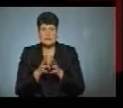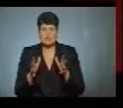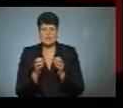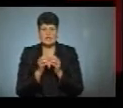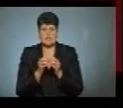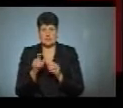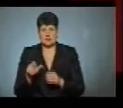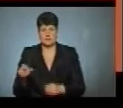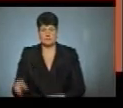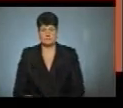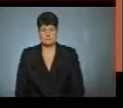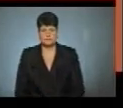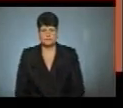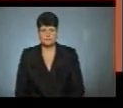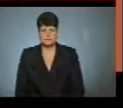10 осіб.